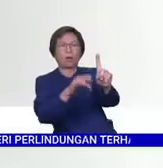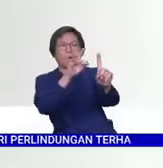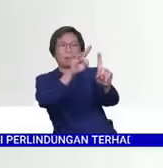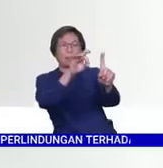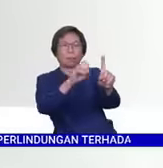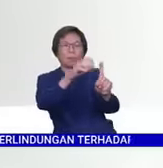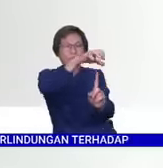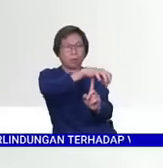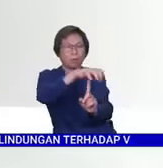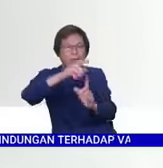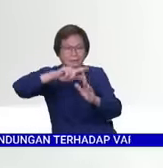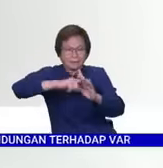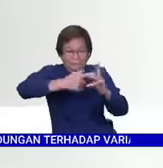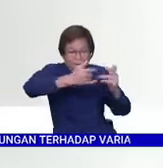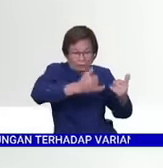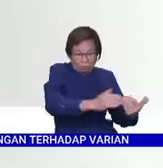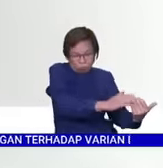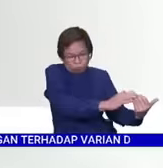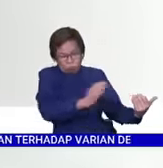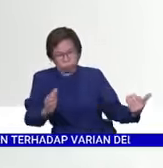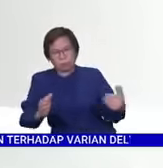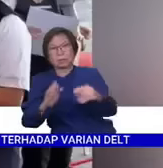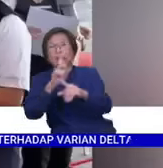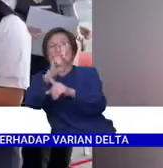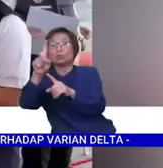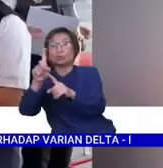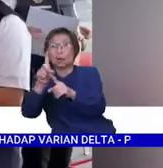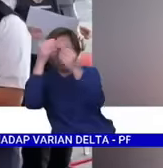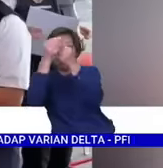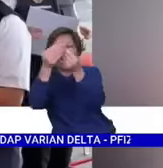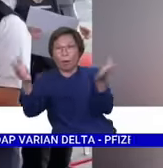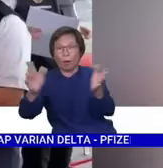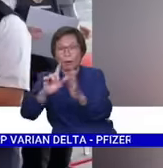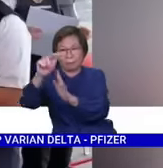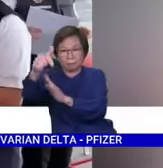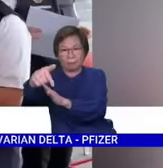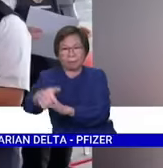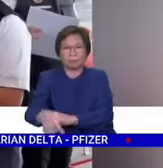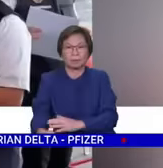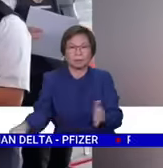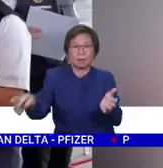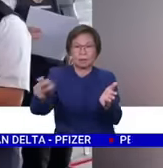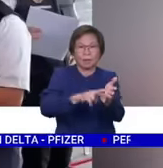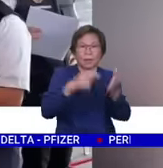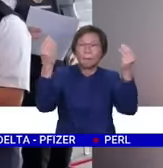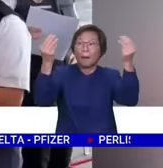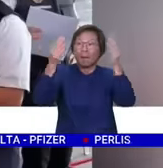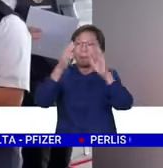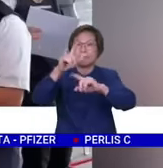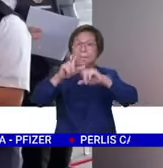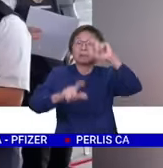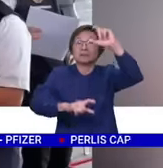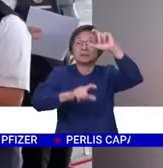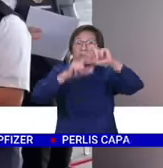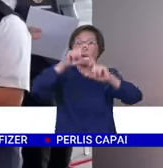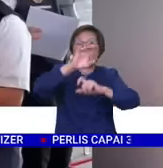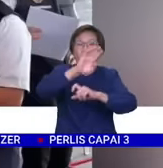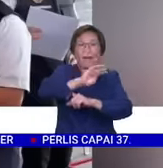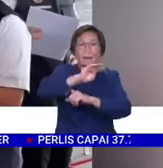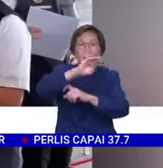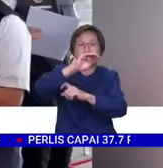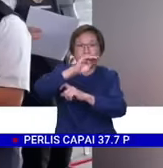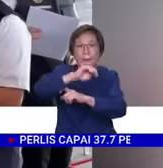180 gerai berkuasa hari ini sehingga satu tari yang diumumkan kelas kenyataan majelis madaraya Pulau Pinang